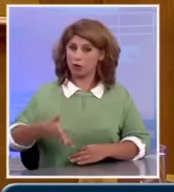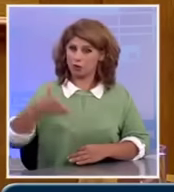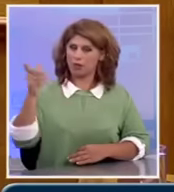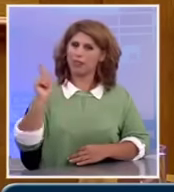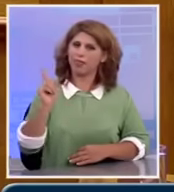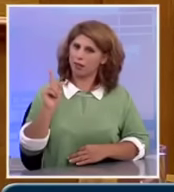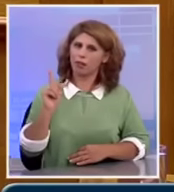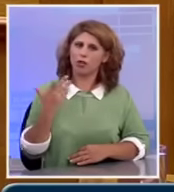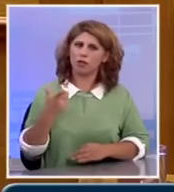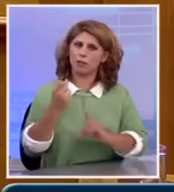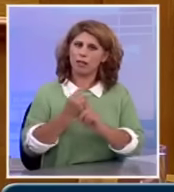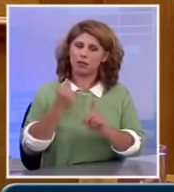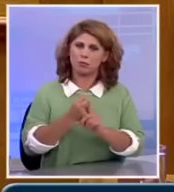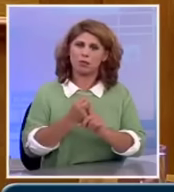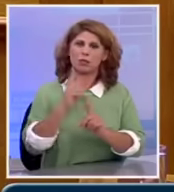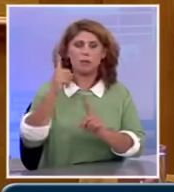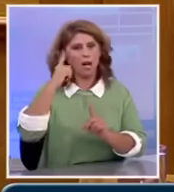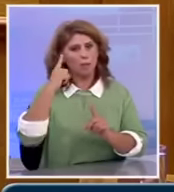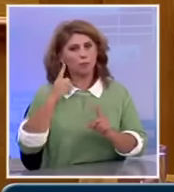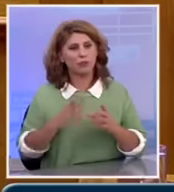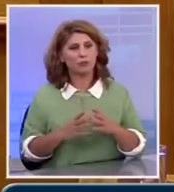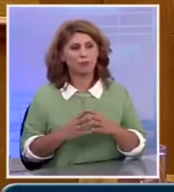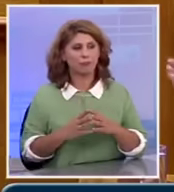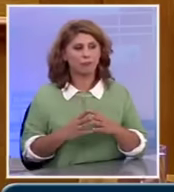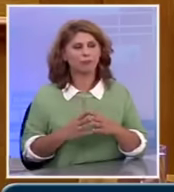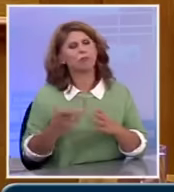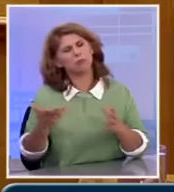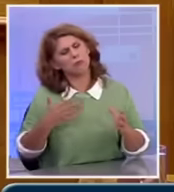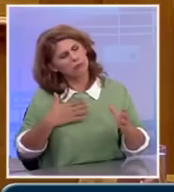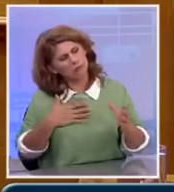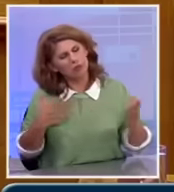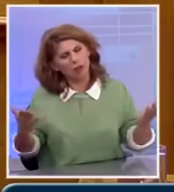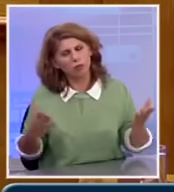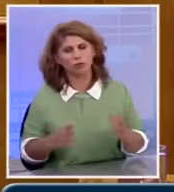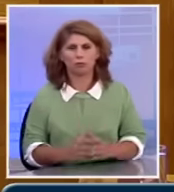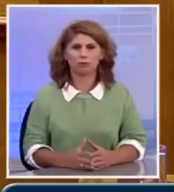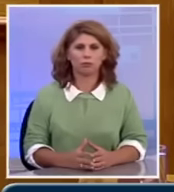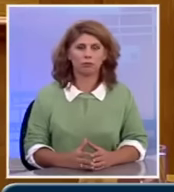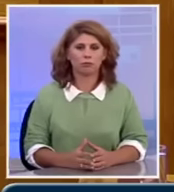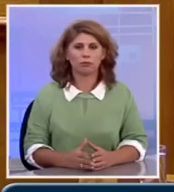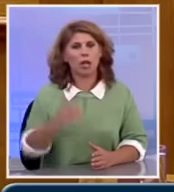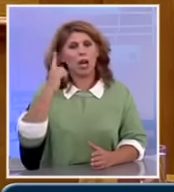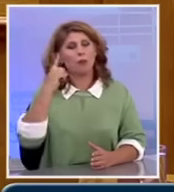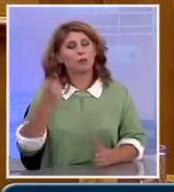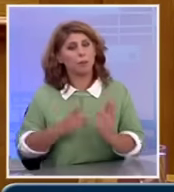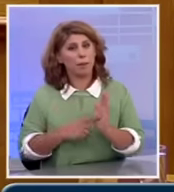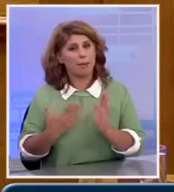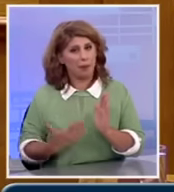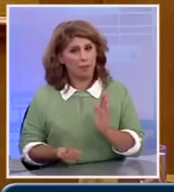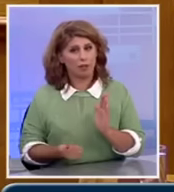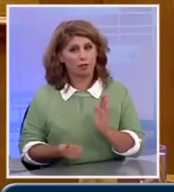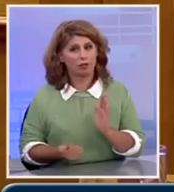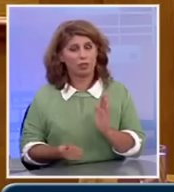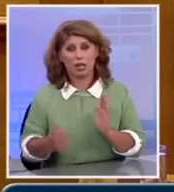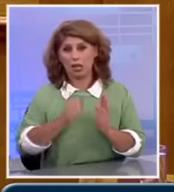είναι ότι σπί αστε μία άποψη θεμη ή κατά τ άλλα την άποψη ότι πρέπει να υπάρχουνε